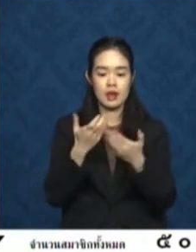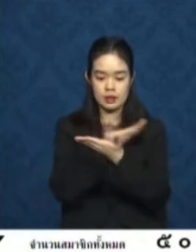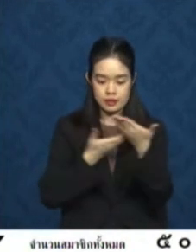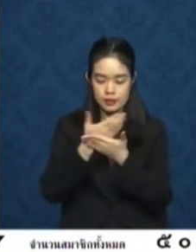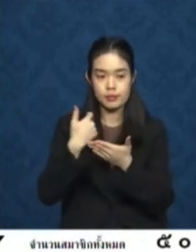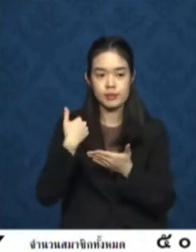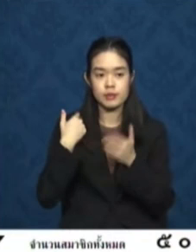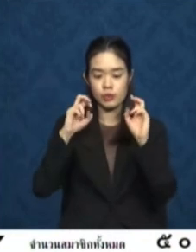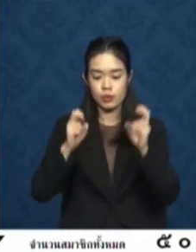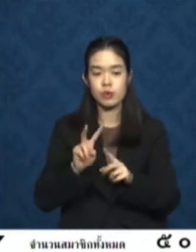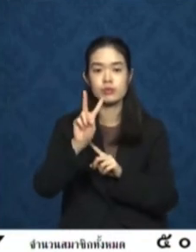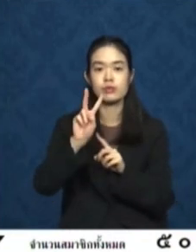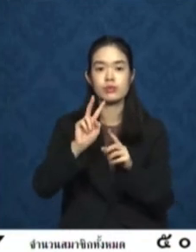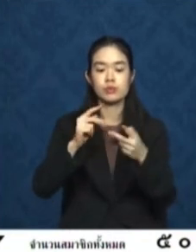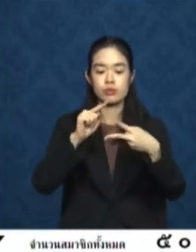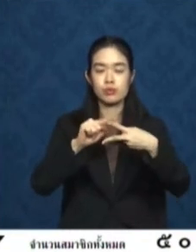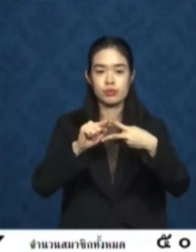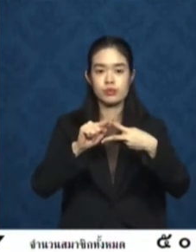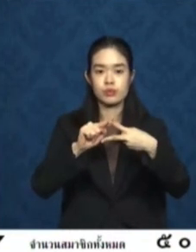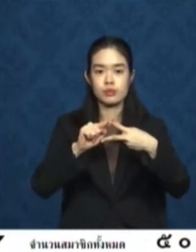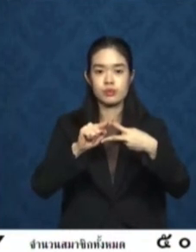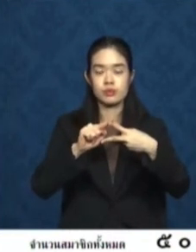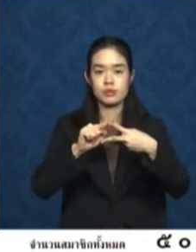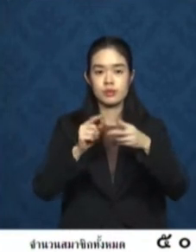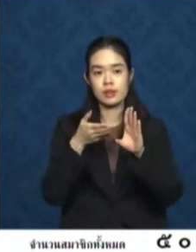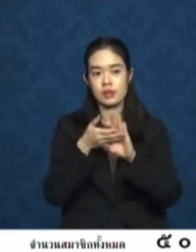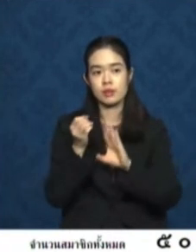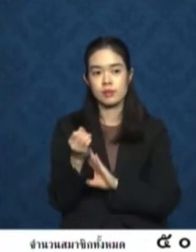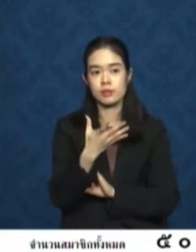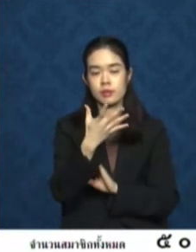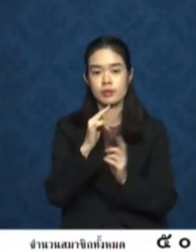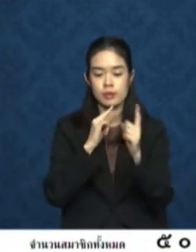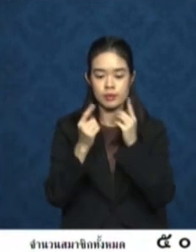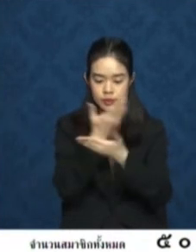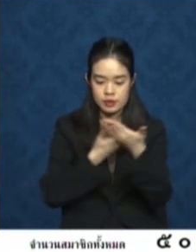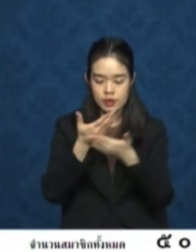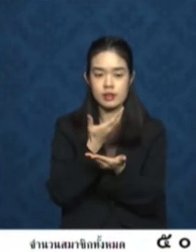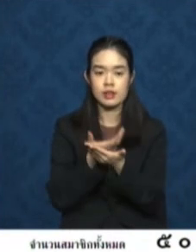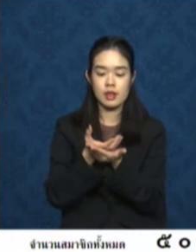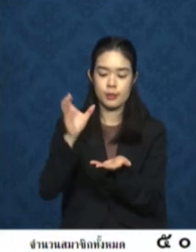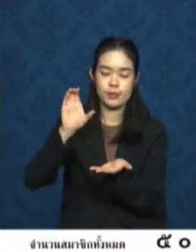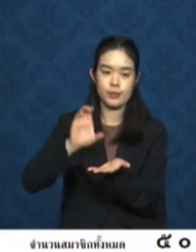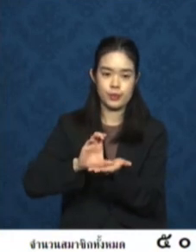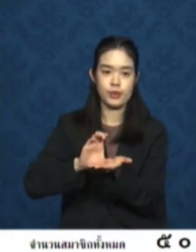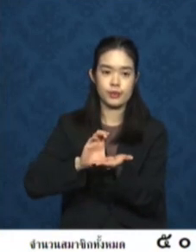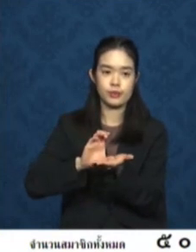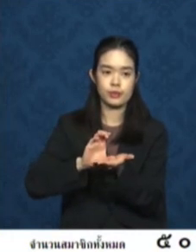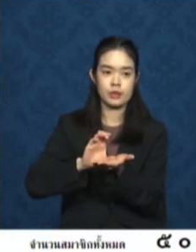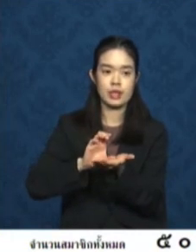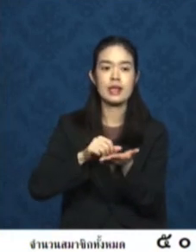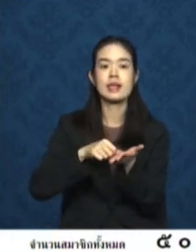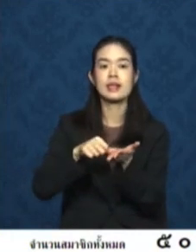นที่อยู่ 2 เรื่องครับเดท 1 ขอมงานุควาสลยขึเรีกามพิจารณาสนับส ring ล ประมาณเปลี่ยนและปรบปุงสถาน